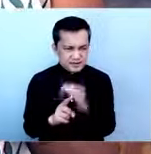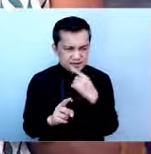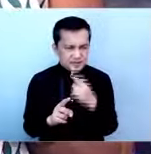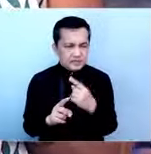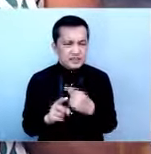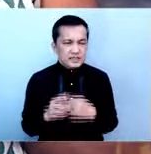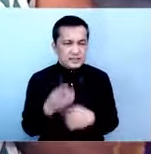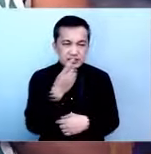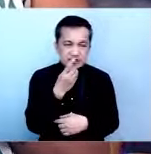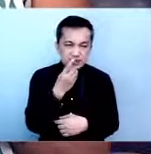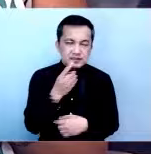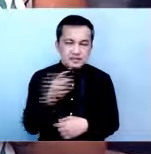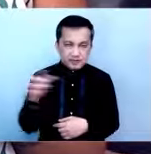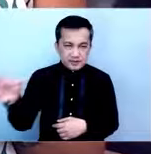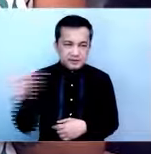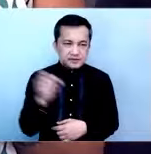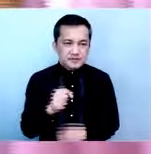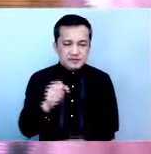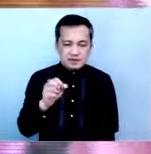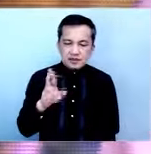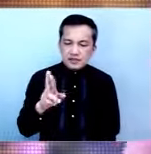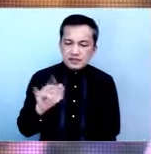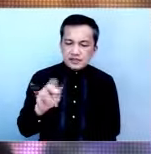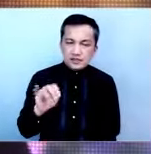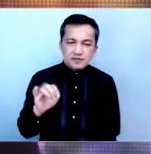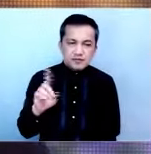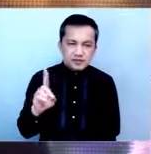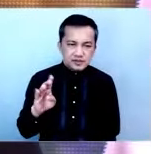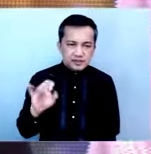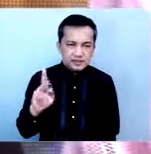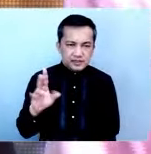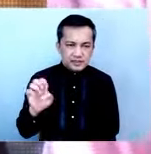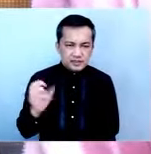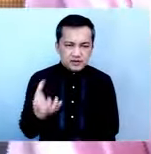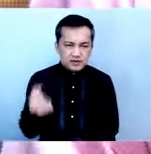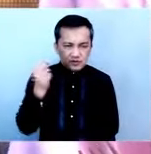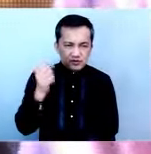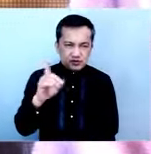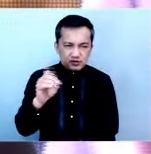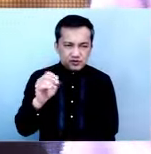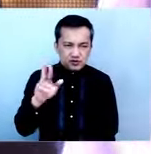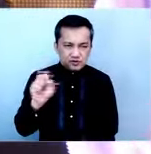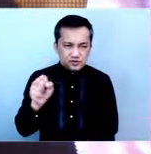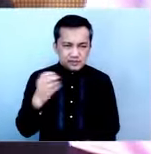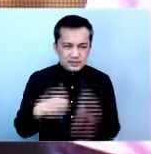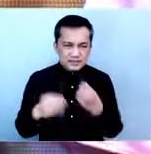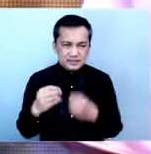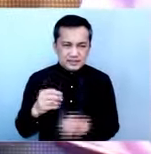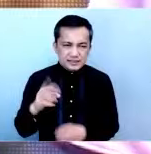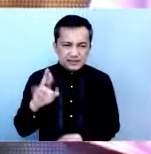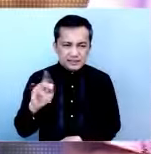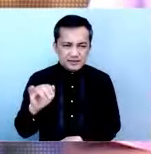desserts, makakasama natin si Raymond Tabihe, owner ng Dolores Kakanin. Raymond, good morning!